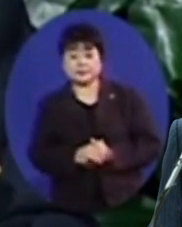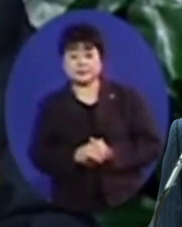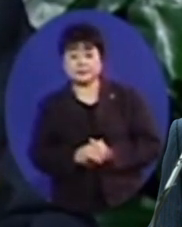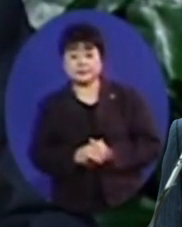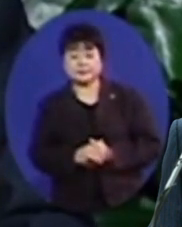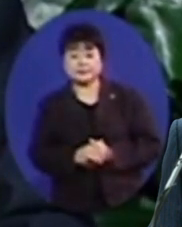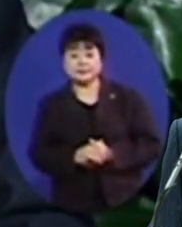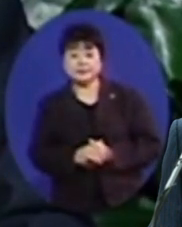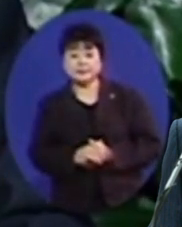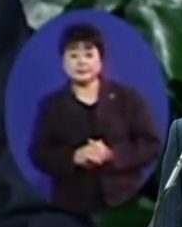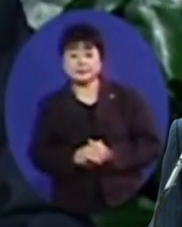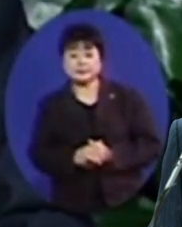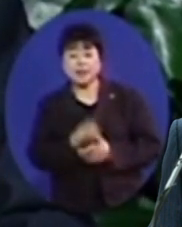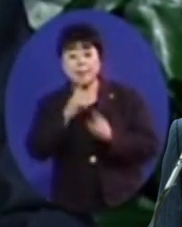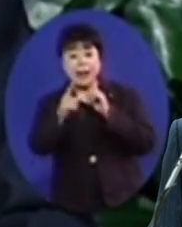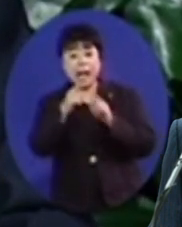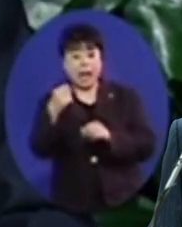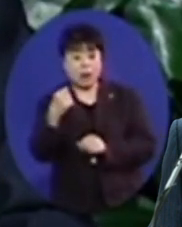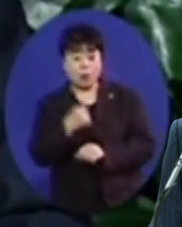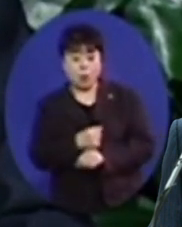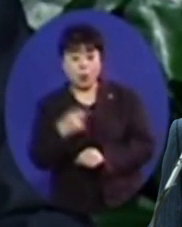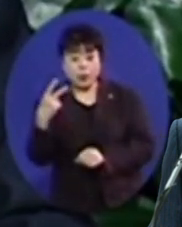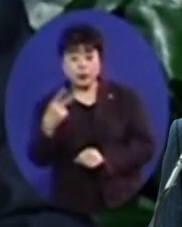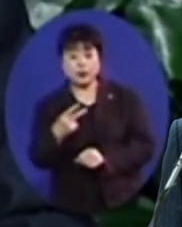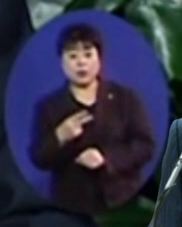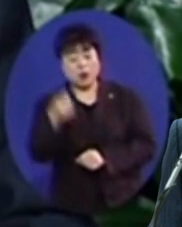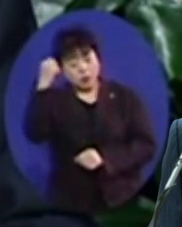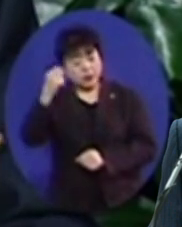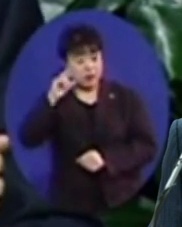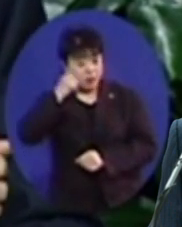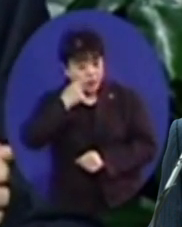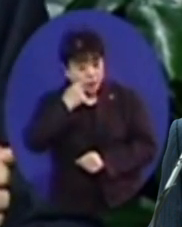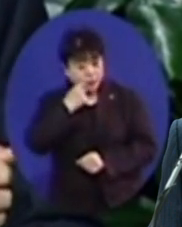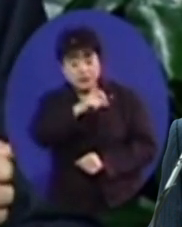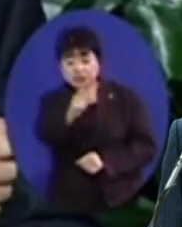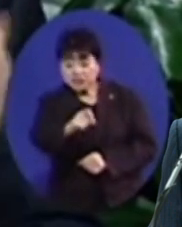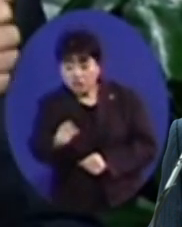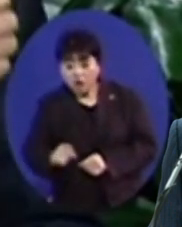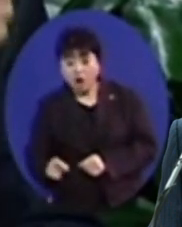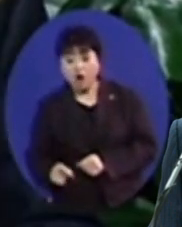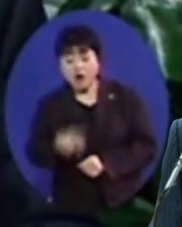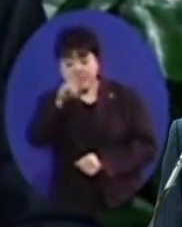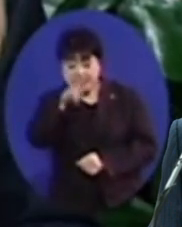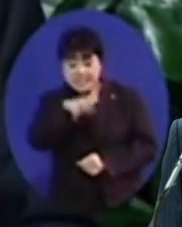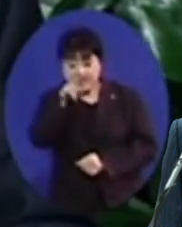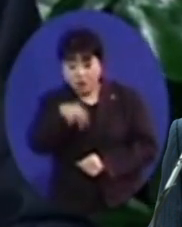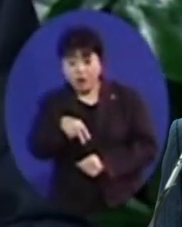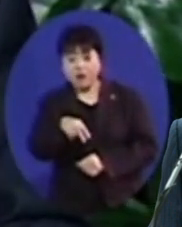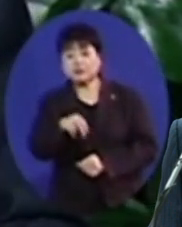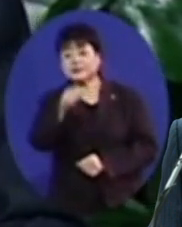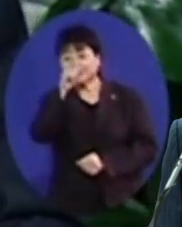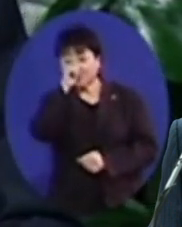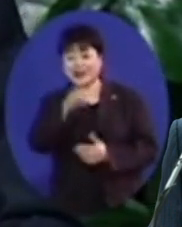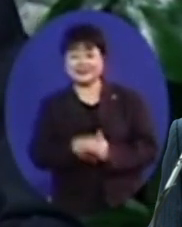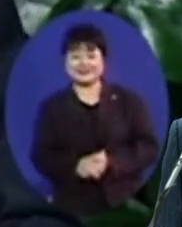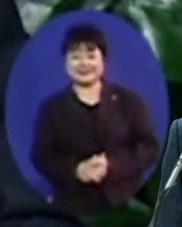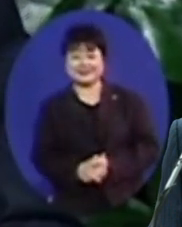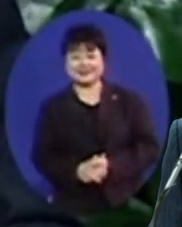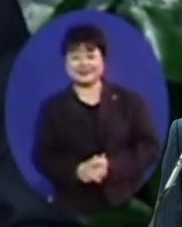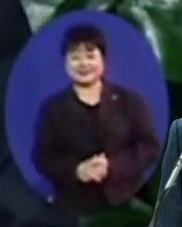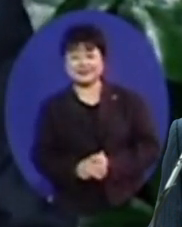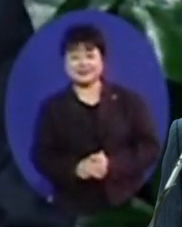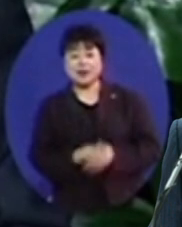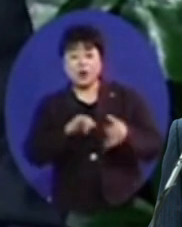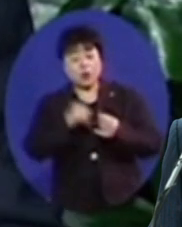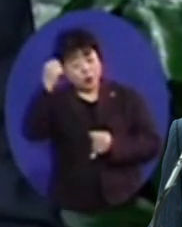그것을 말하거나 잘 안 해봐지거든 수첩에 적어서 그걸 읽으면 되는 것입니다. 꼭 외울